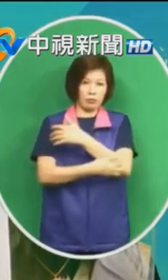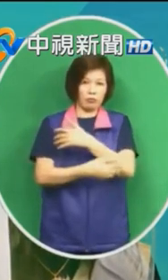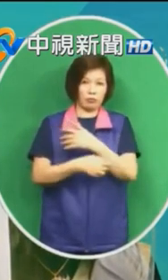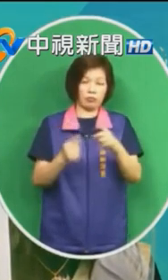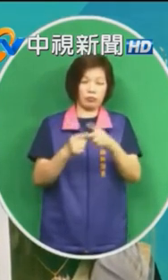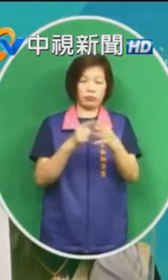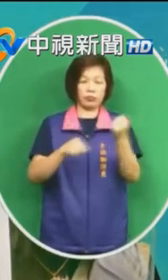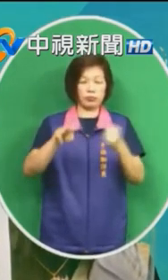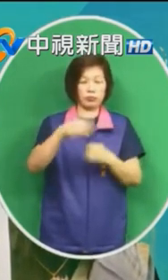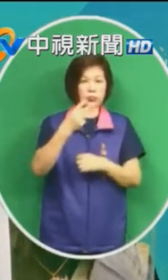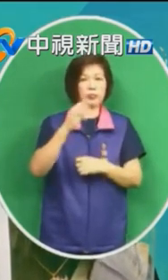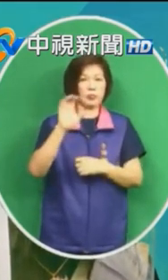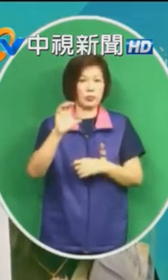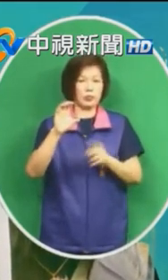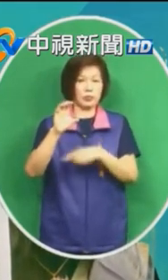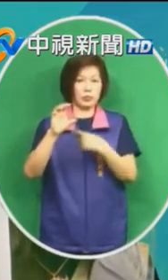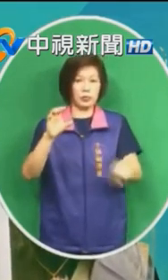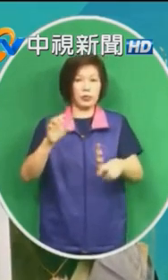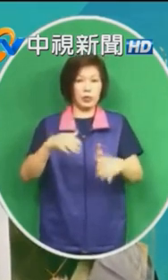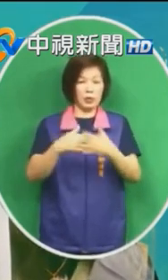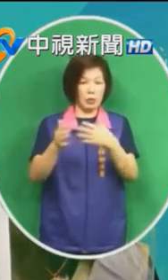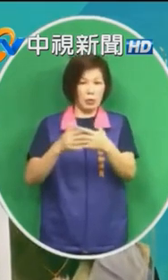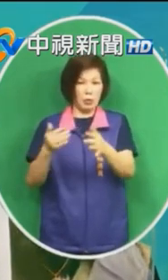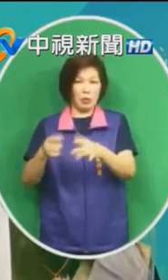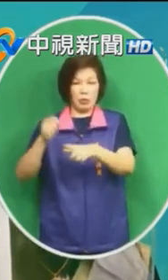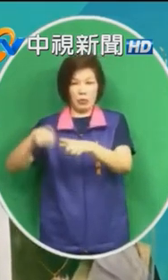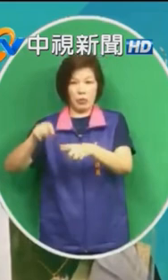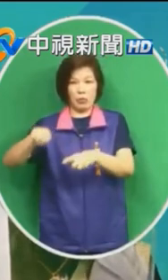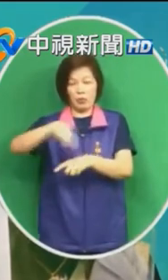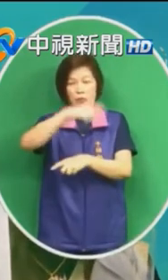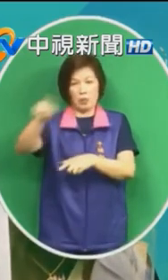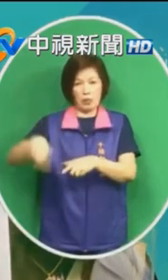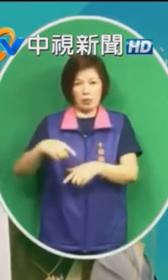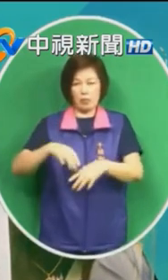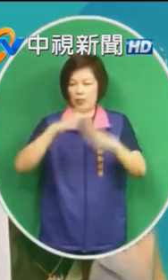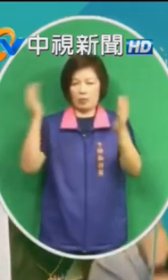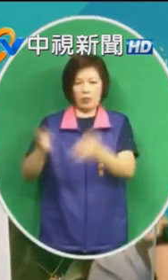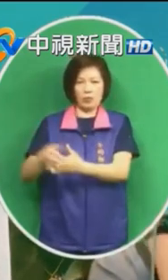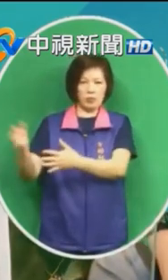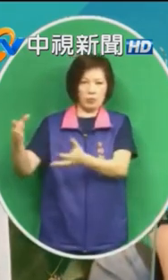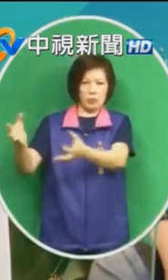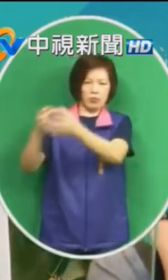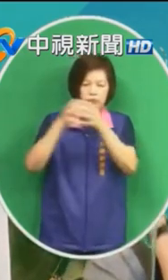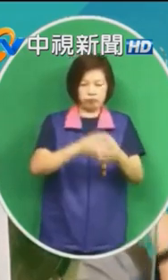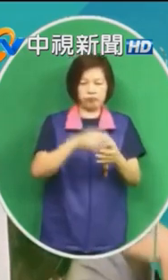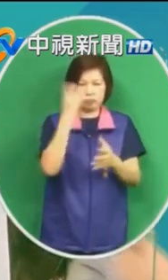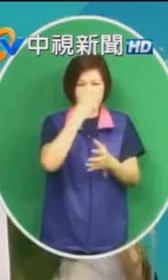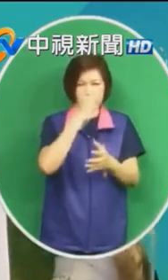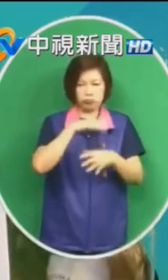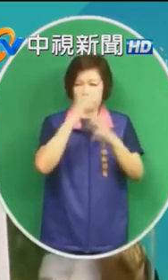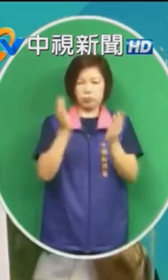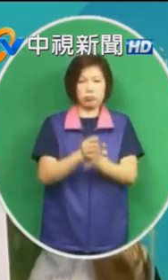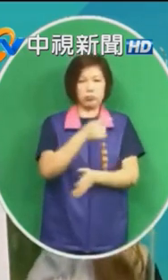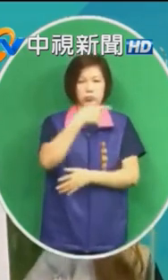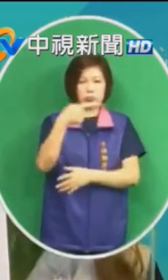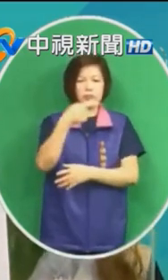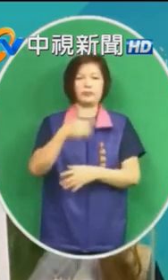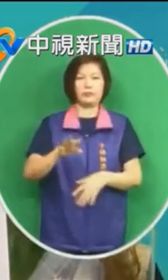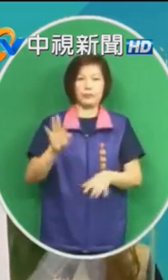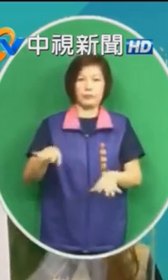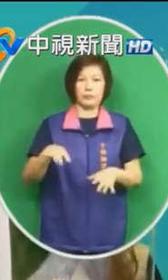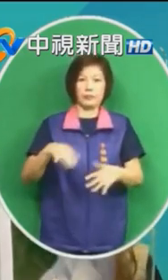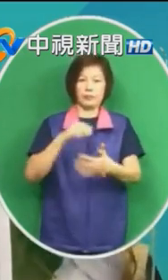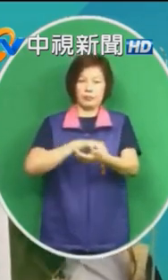390位，包括协力厂商，全部呢都来筛检，也都是阴性。而这两天全院也大清